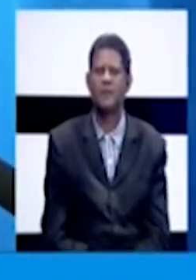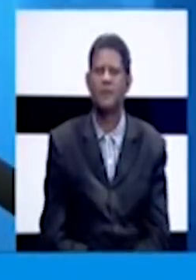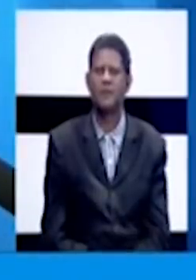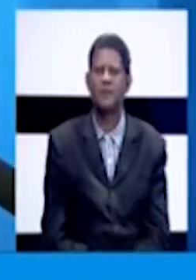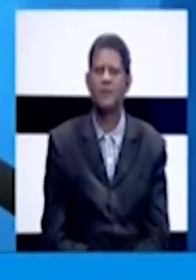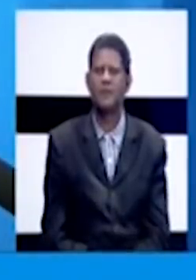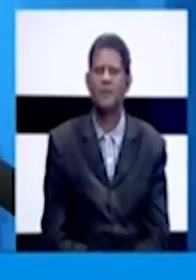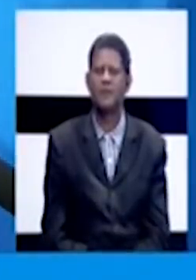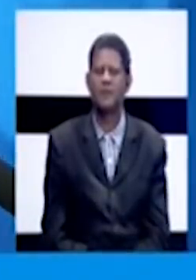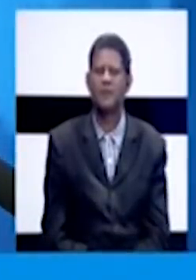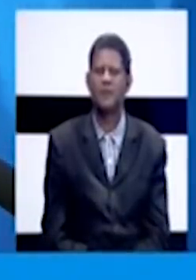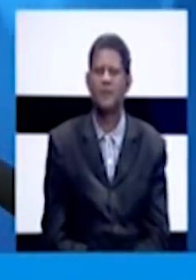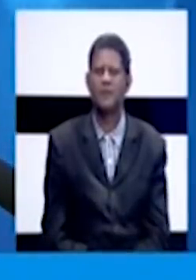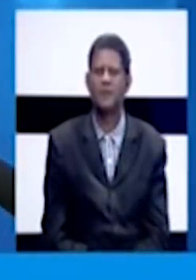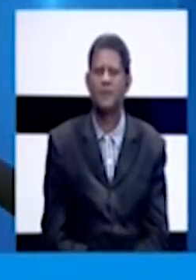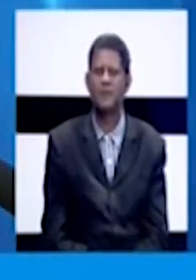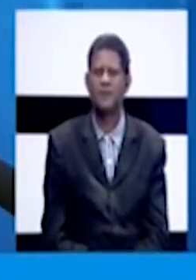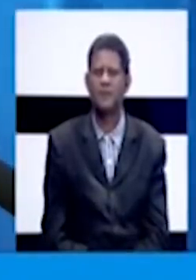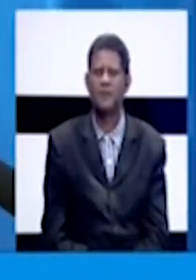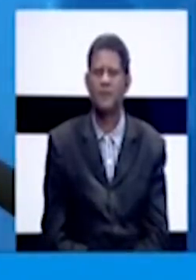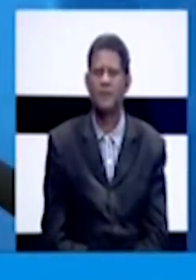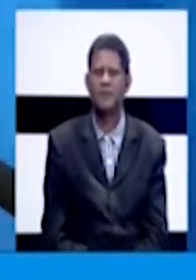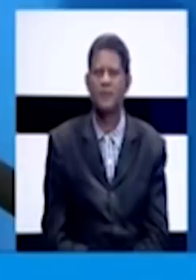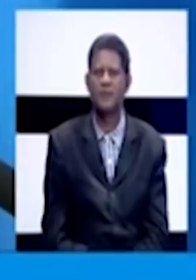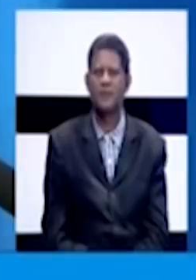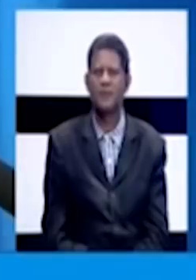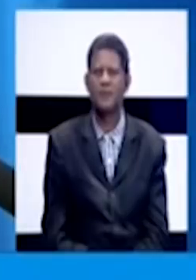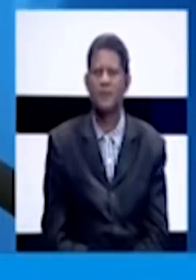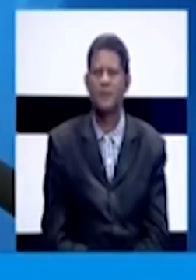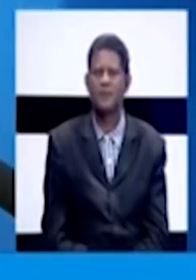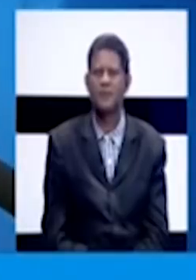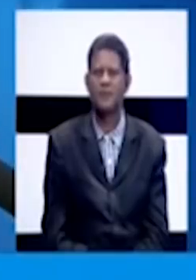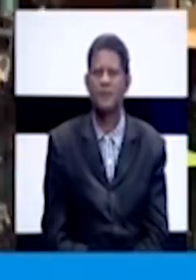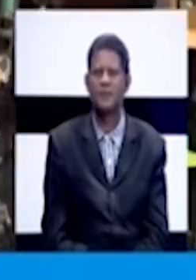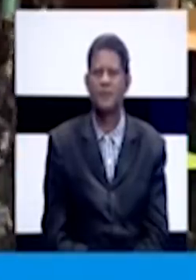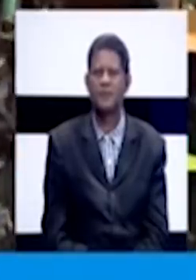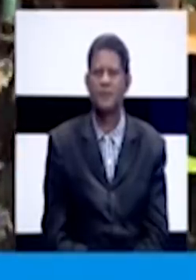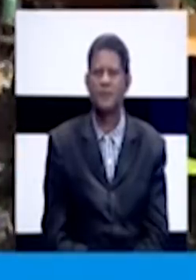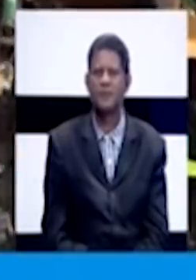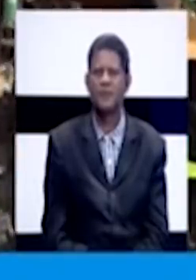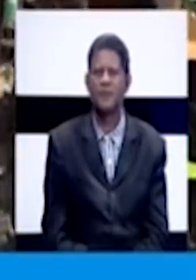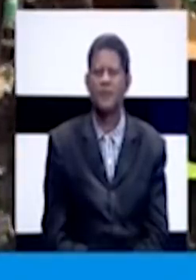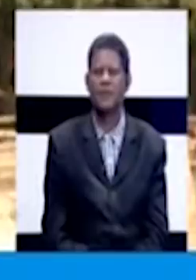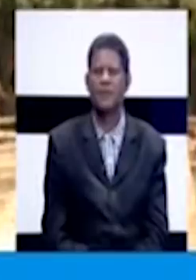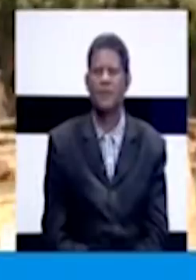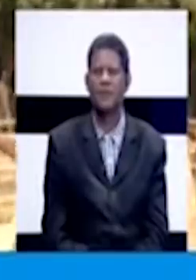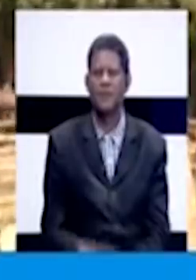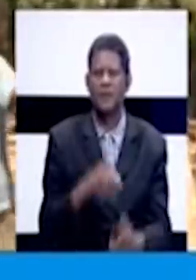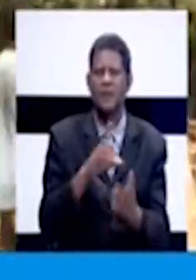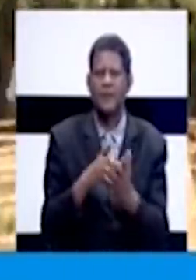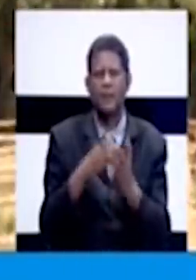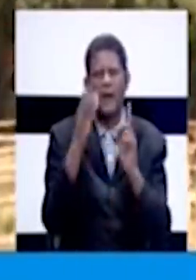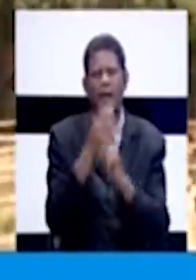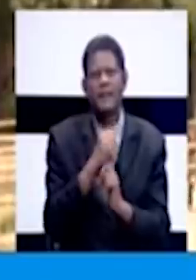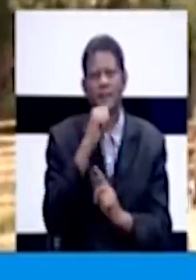ያሉ አካባቢዎችን ሙሉ በሙሉ መቆጣጠሩን ምክትል ኢታማዦር ሹም ጀነራል ብርሃኑ ጁላ አስታወቁ። ከተማ ሸራሮ ኣብ ቁፅፅራ ይዋዕለት